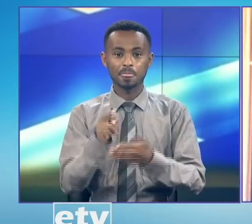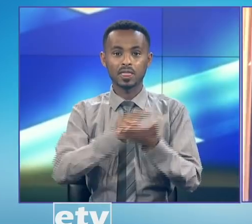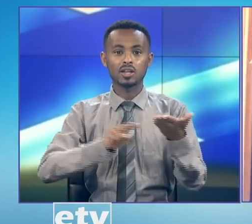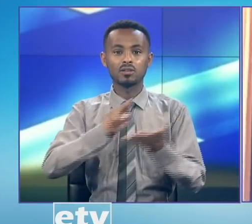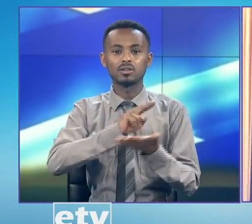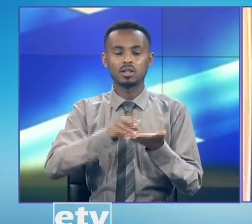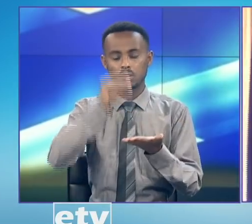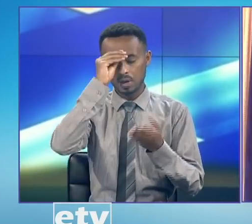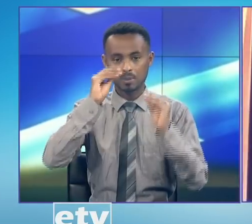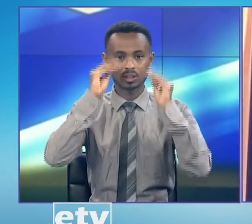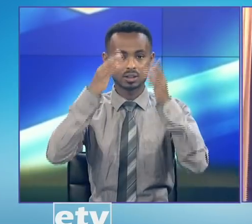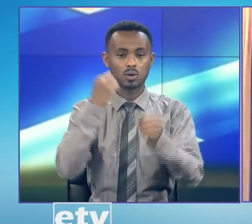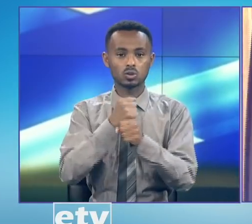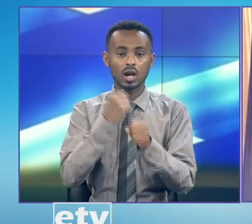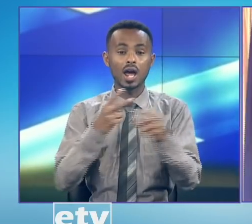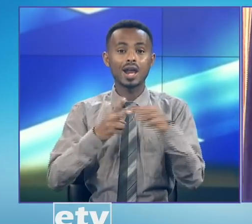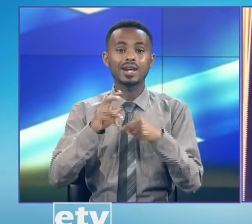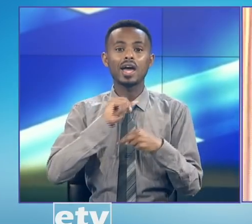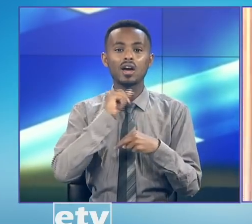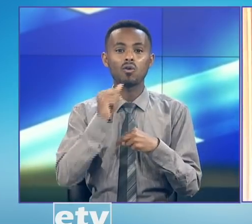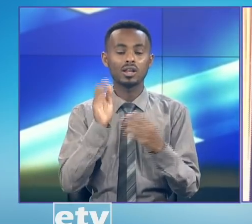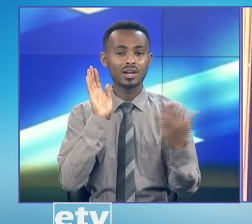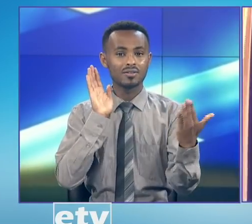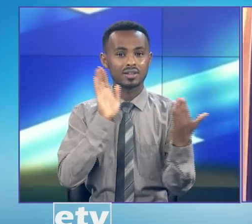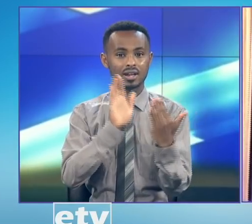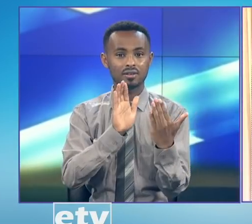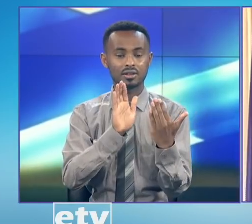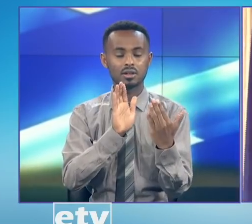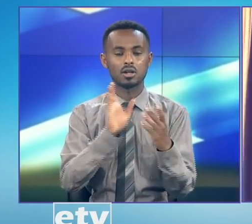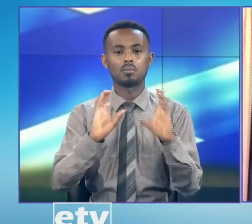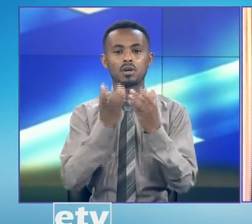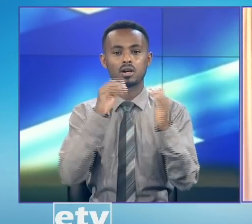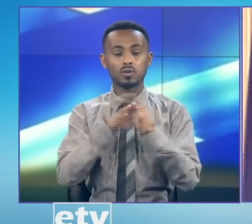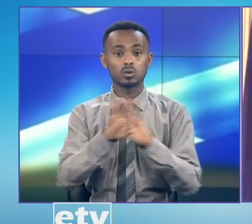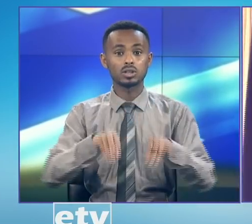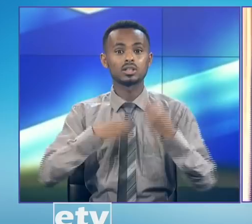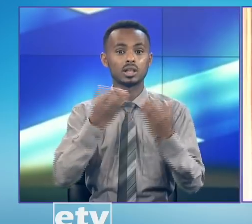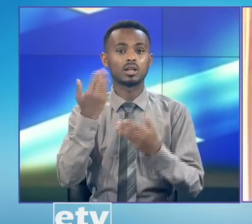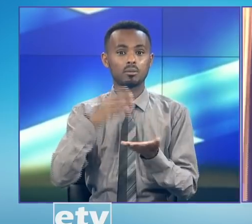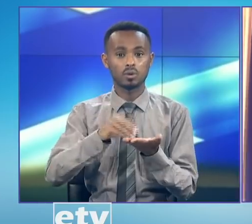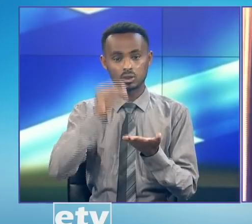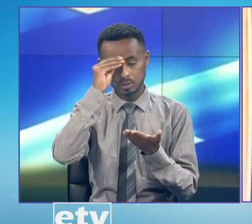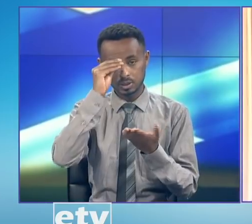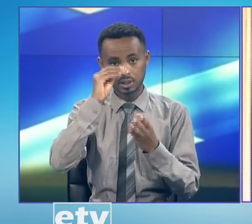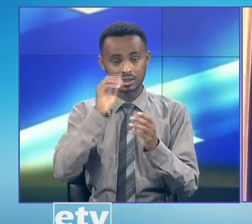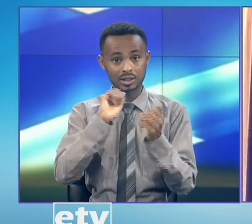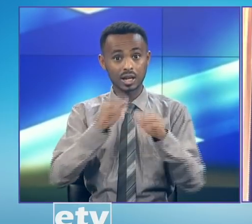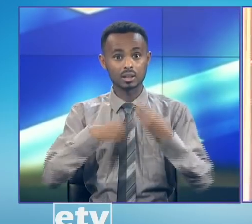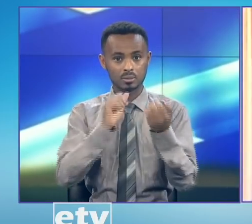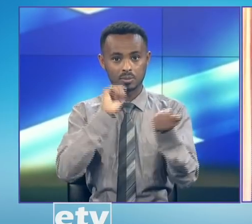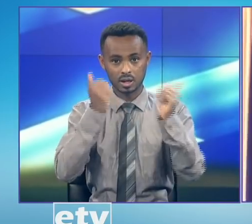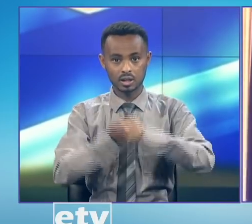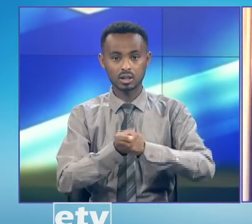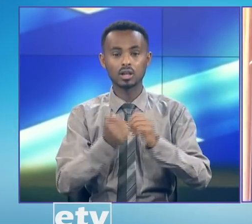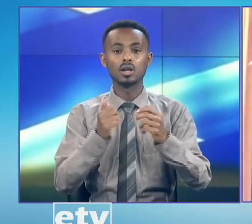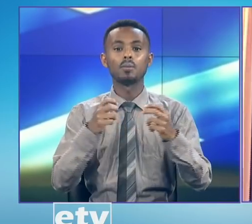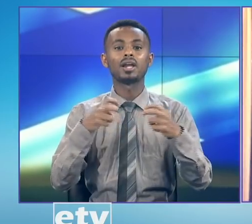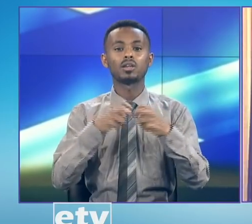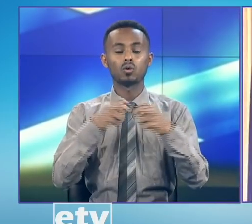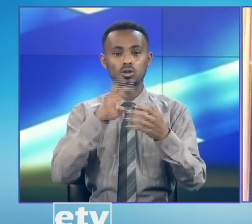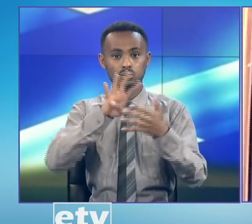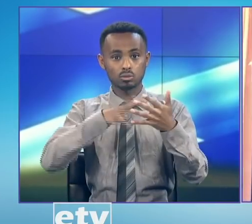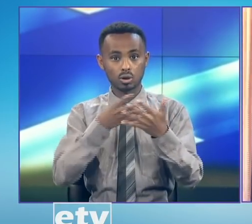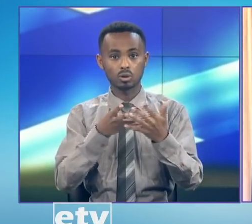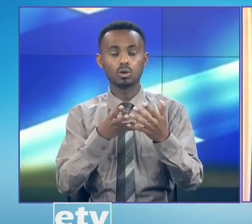ዩኒቨርሲቲው የመማር ማስተማሩ ስራ እንዳይቋረጥ ፊት ለፊት በክፍል ውስጥ ይሰጥ የነበረውን ትምህርት አሰጣጥ በመቀየር በኤሌክትሮኒክስ